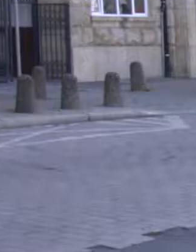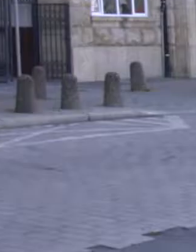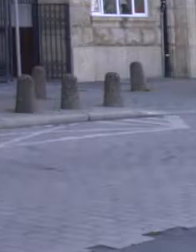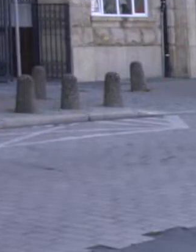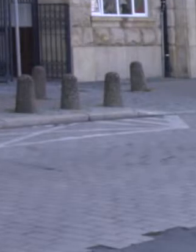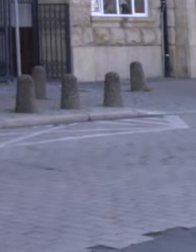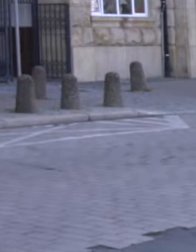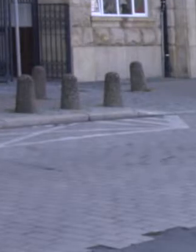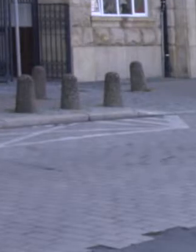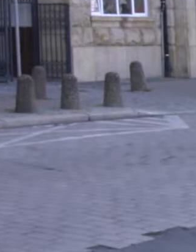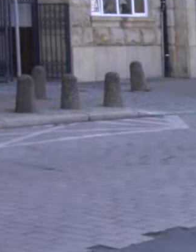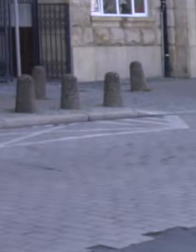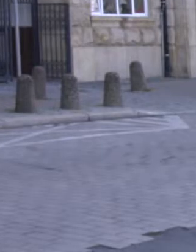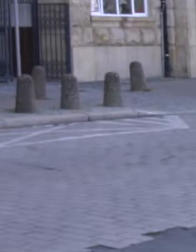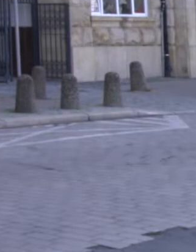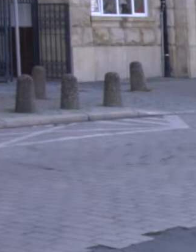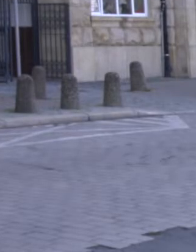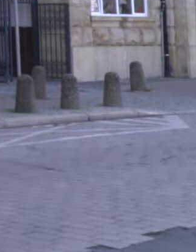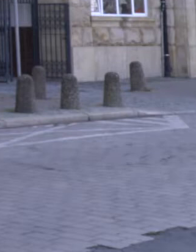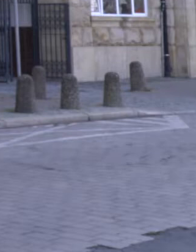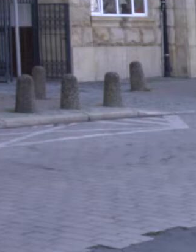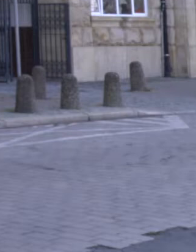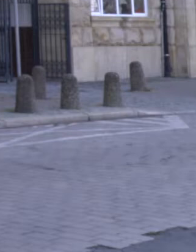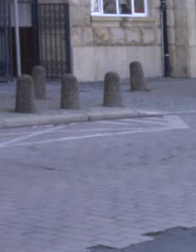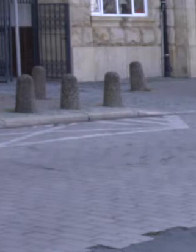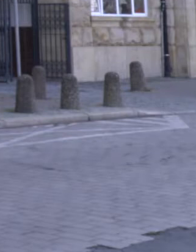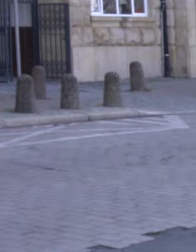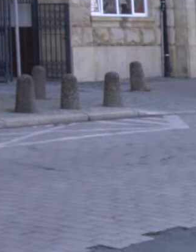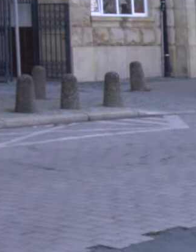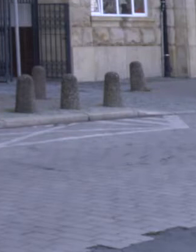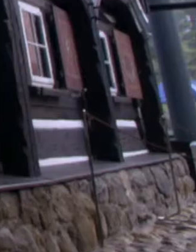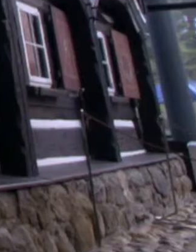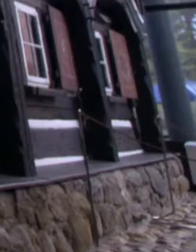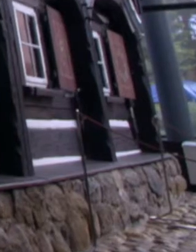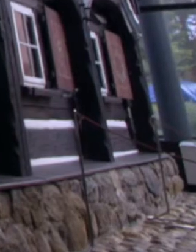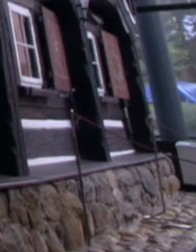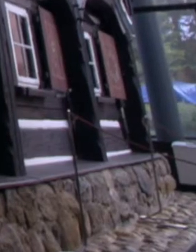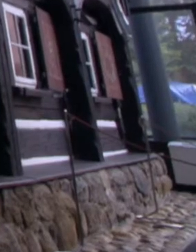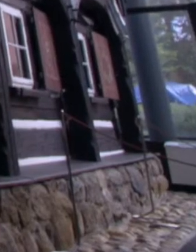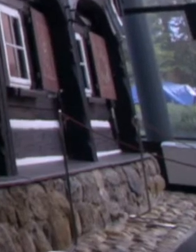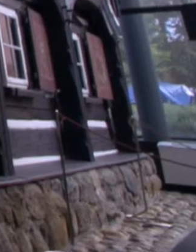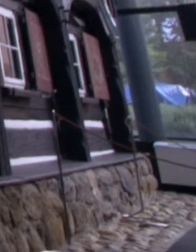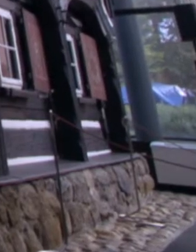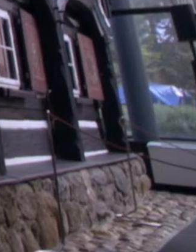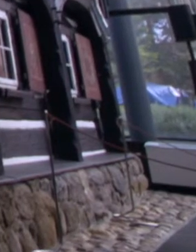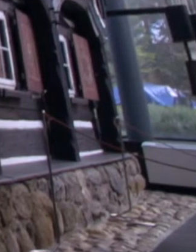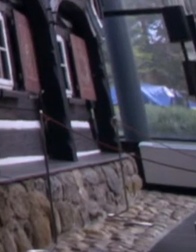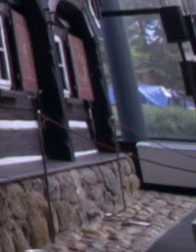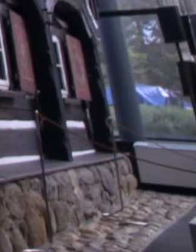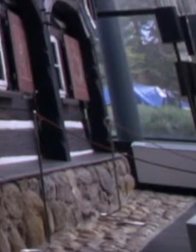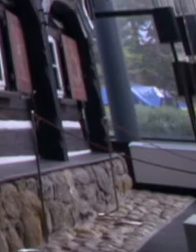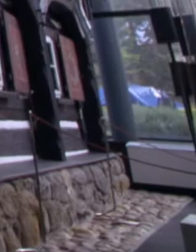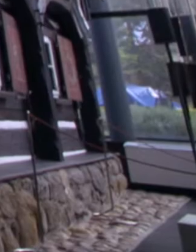Dolnośląskiego oraz Marek Sztark, przewodniczący Społecznej Rady Kultury. Poinformowali oni o nowym ciele